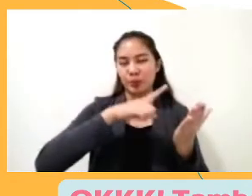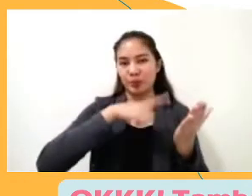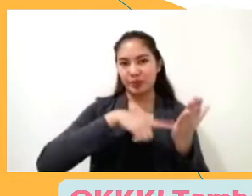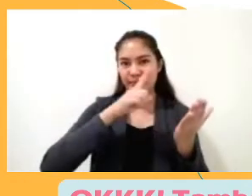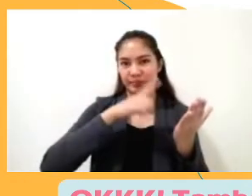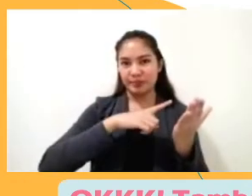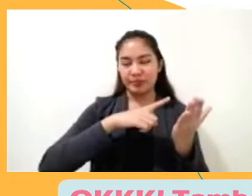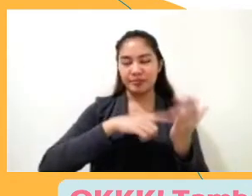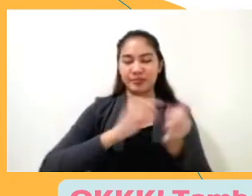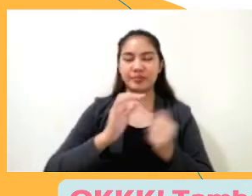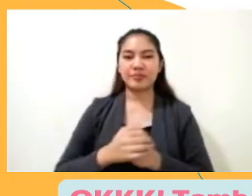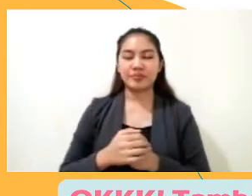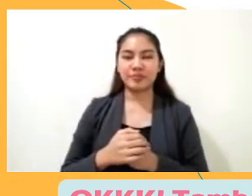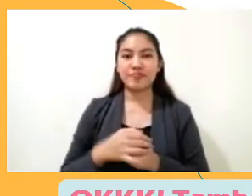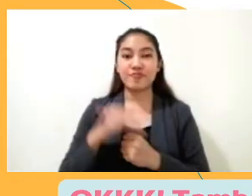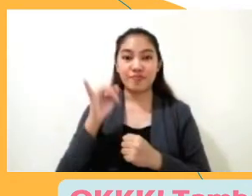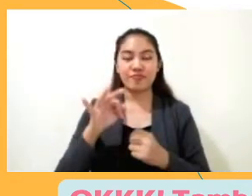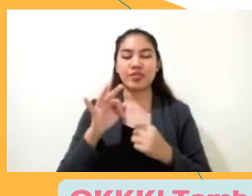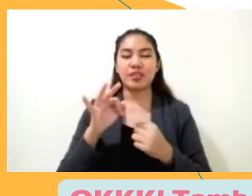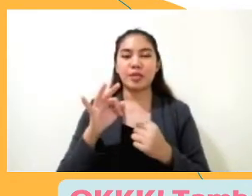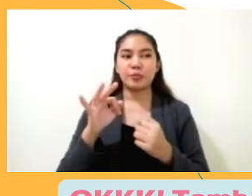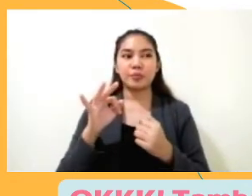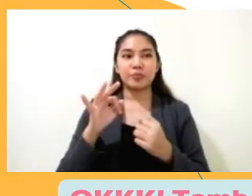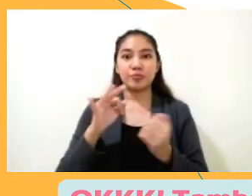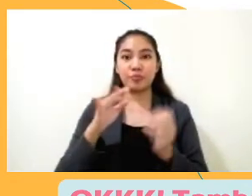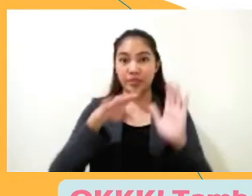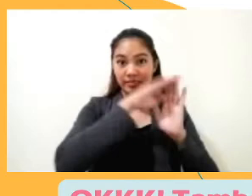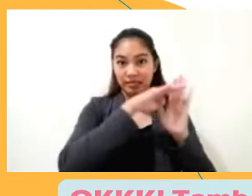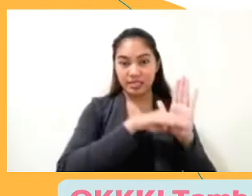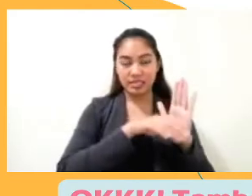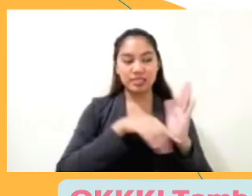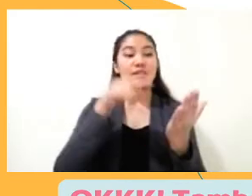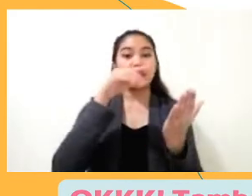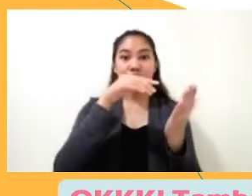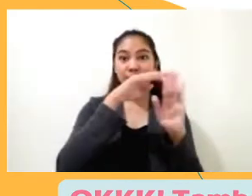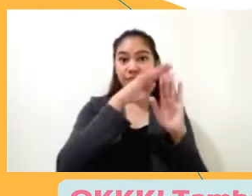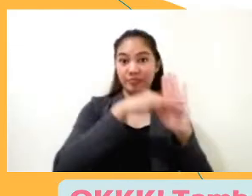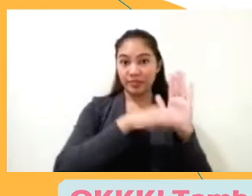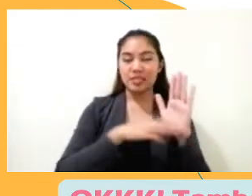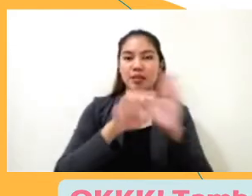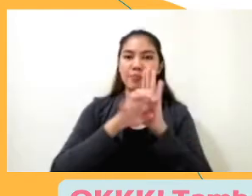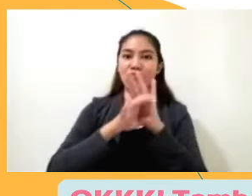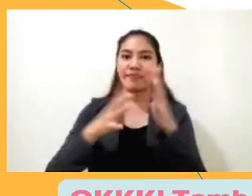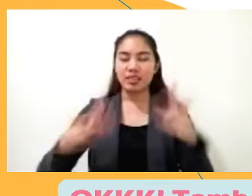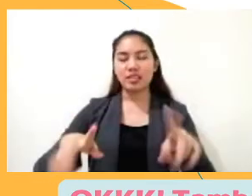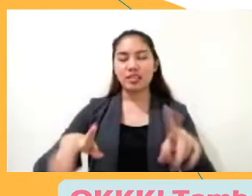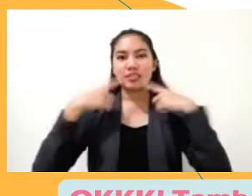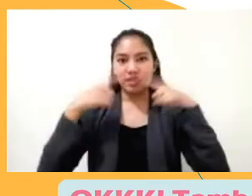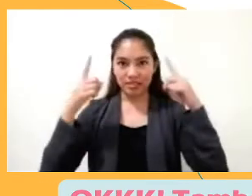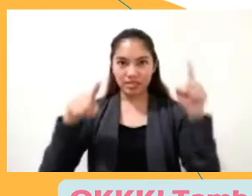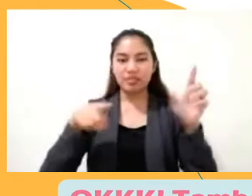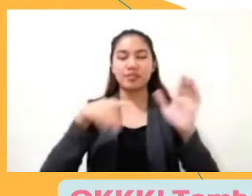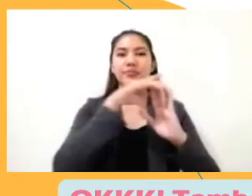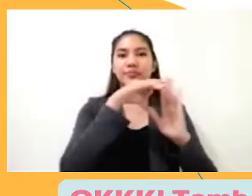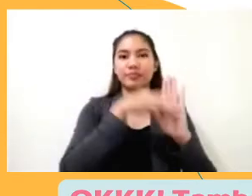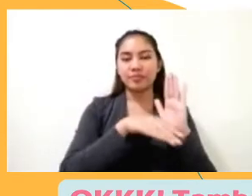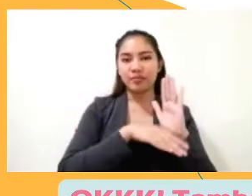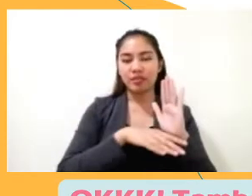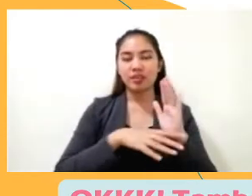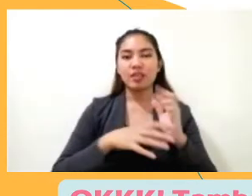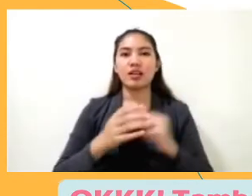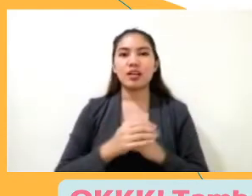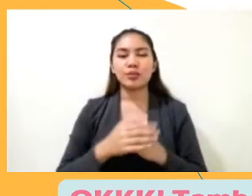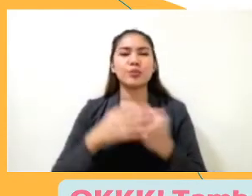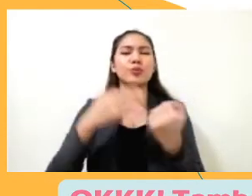natin kung paano natin siya na natamo. At paano pa natin matatamo yung iba nating goals papunta dun